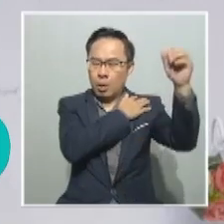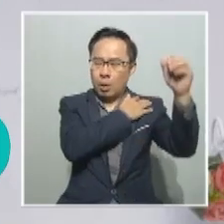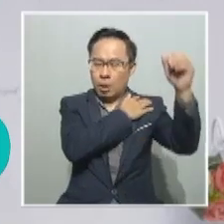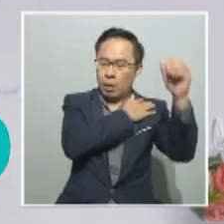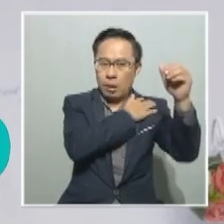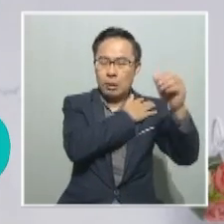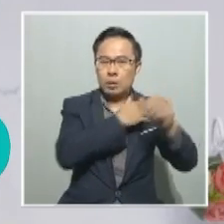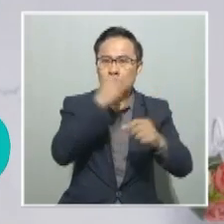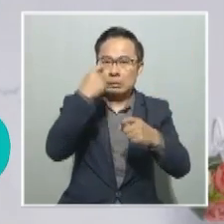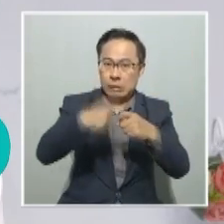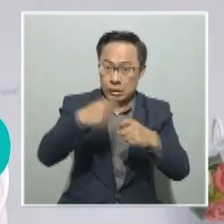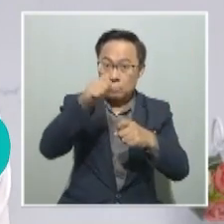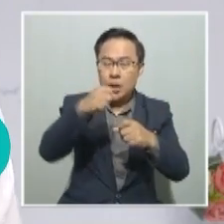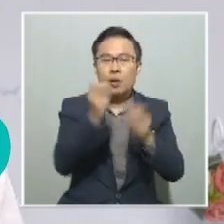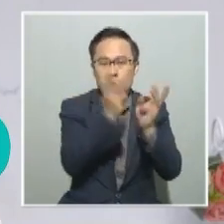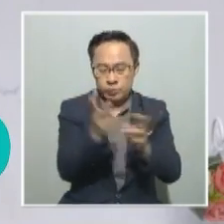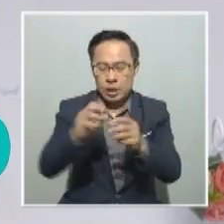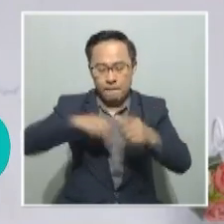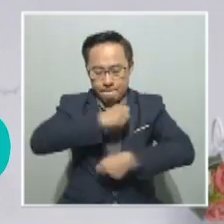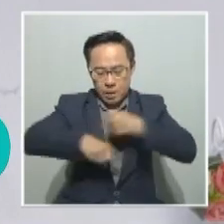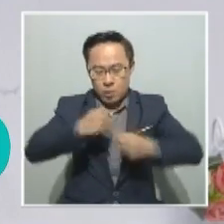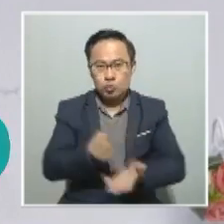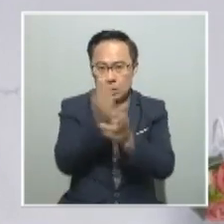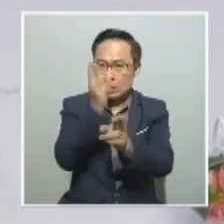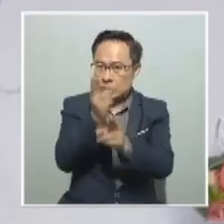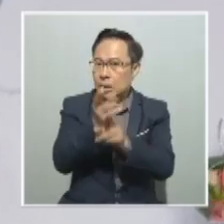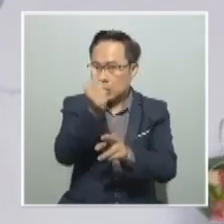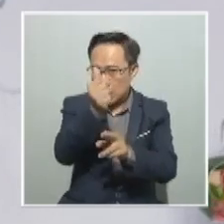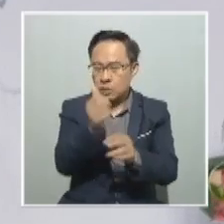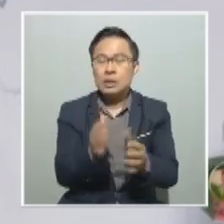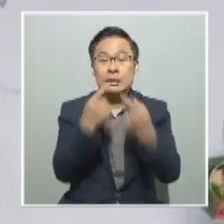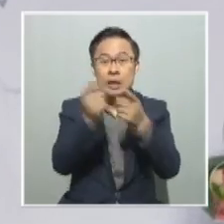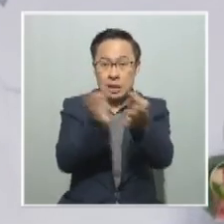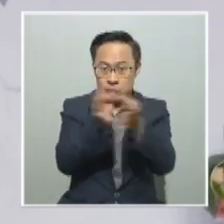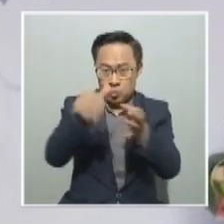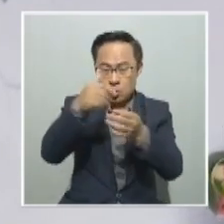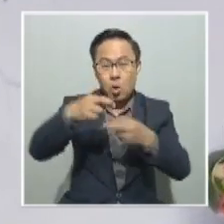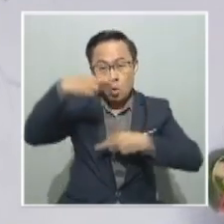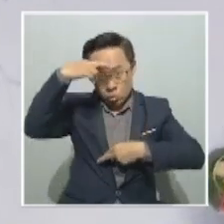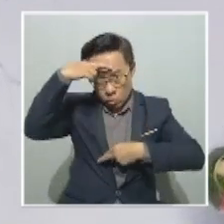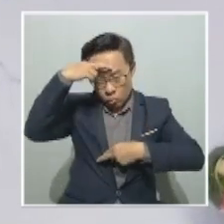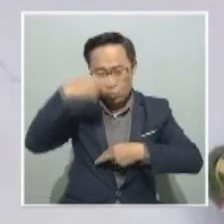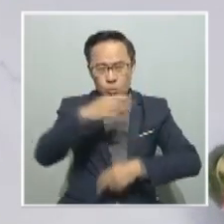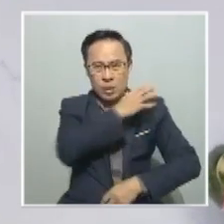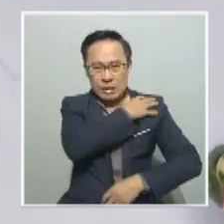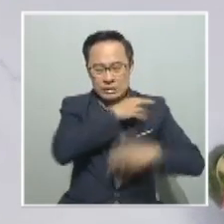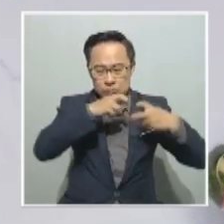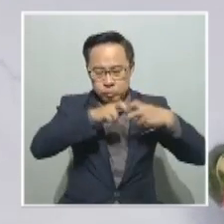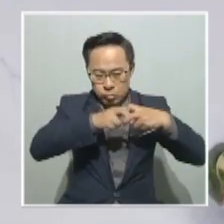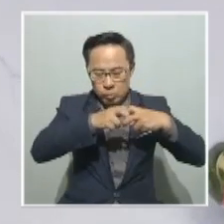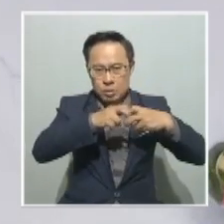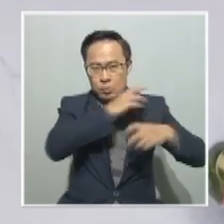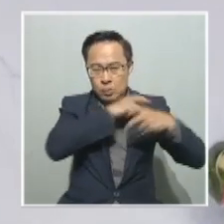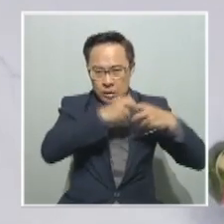ไงเดี๋ยวเราจะอธิบายท่าทางกันดีกว่าน ะครับก่อนอื่นอธิบายก่อนว่า ก่อนอื่นอธิบายก่อนโรคไหลติดเนี่ยพบในผู้หญิงมากกว่าผู้ชายนะครับแ